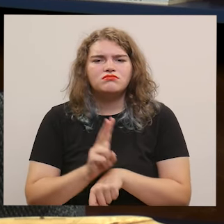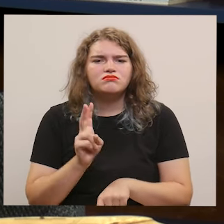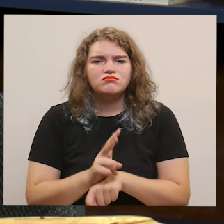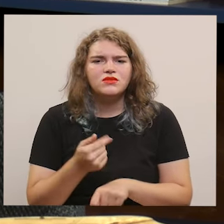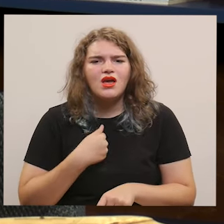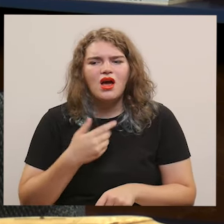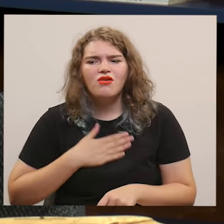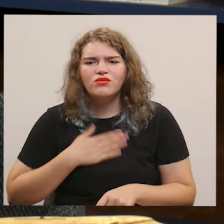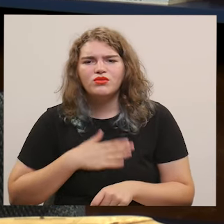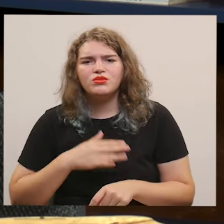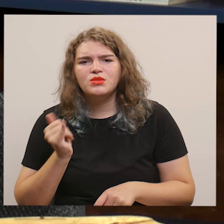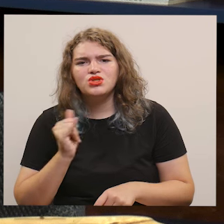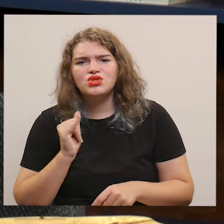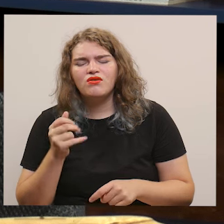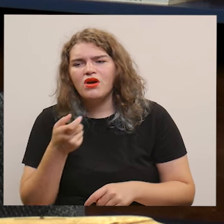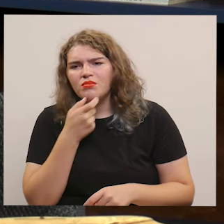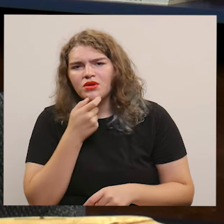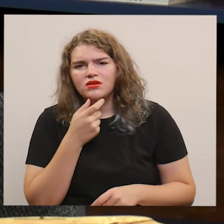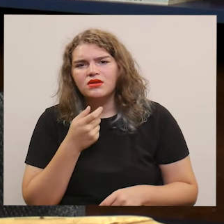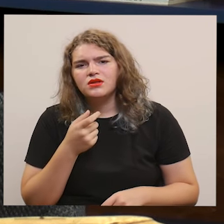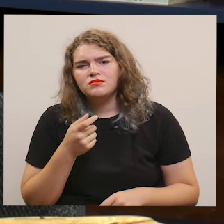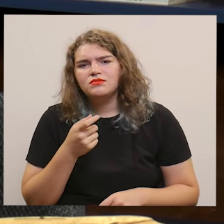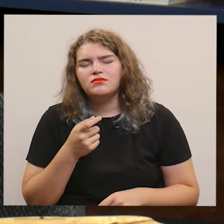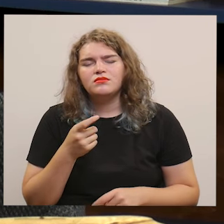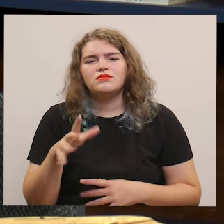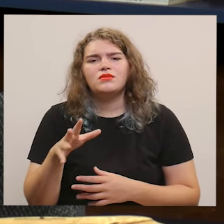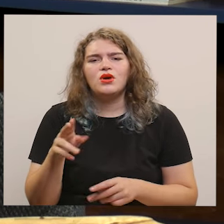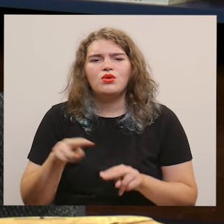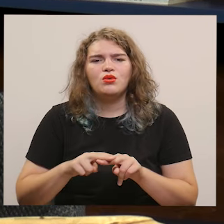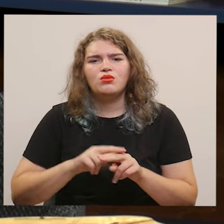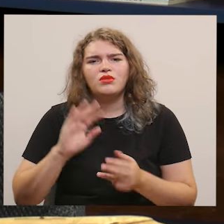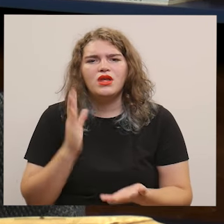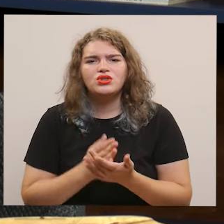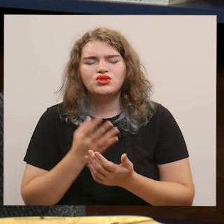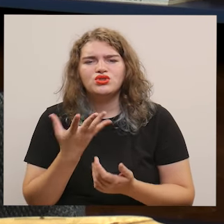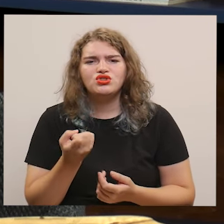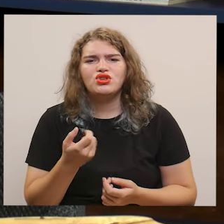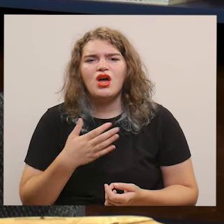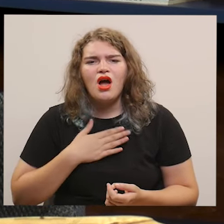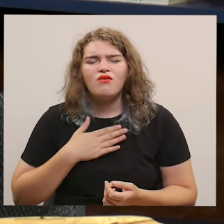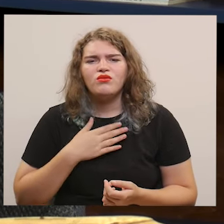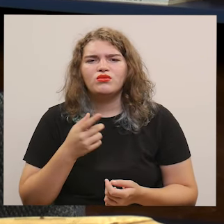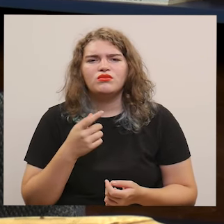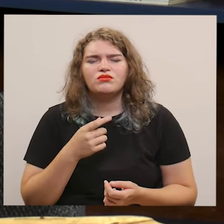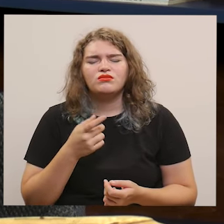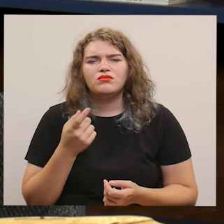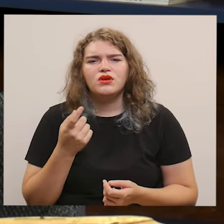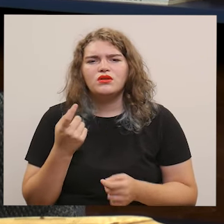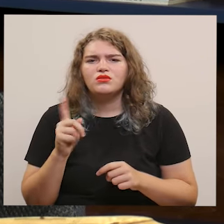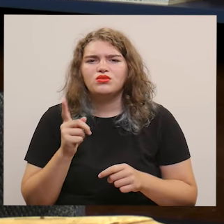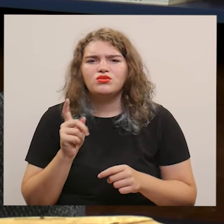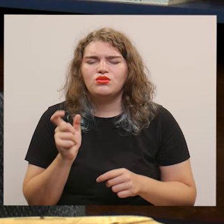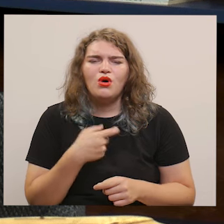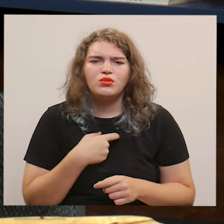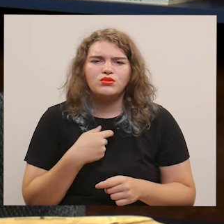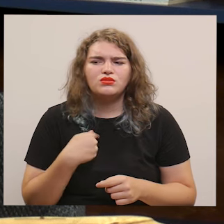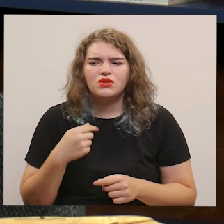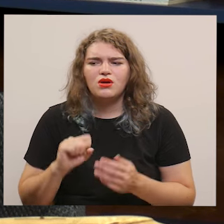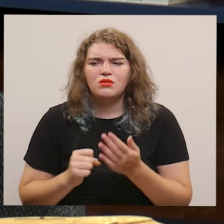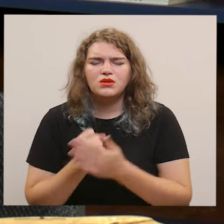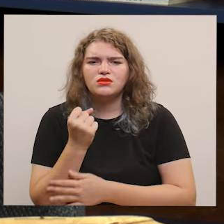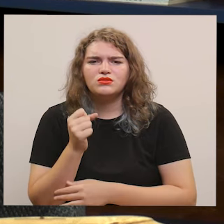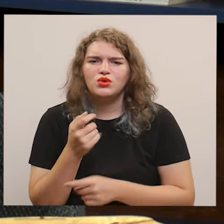să aibă pe cineva la bătrânețe și iată că cumva împrejurările și deciziile pe care ea le-a luat nu i-au permis lucrul acesta.